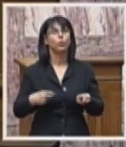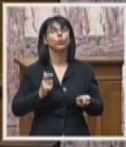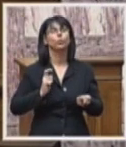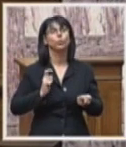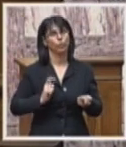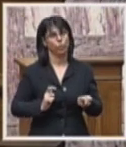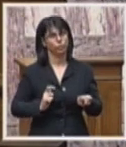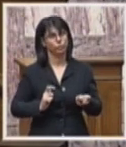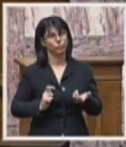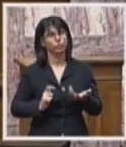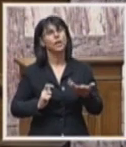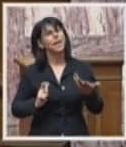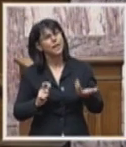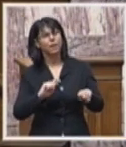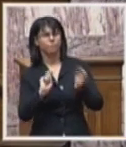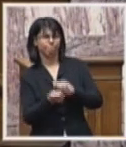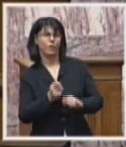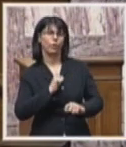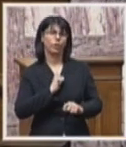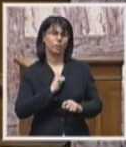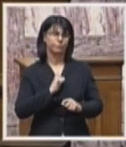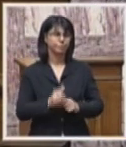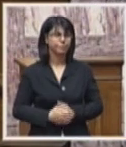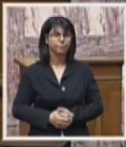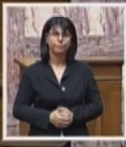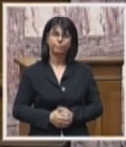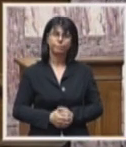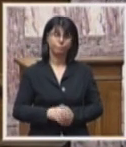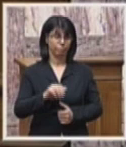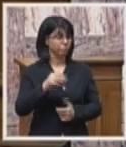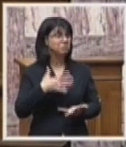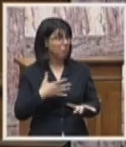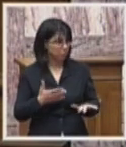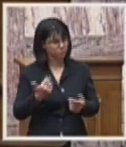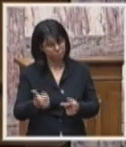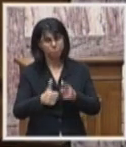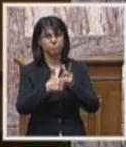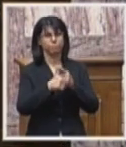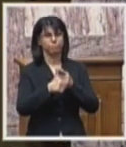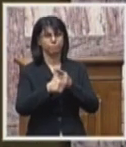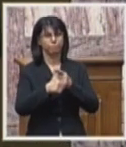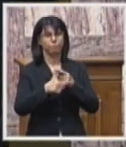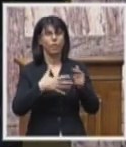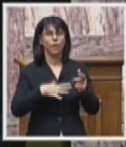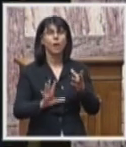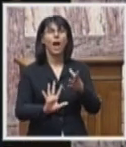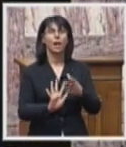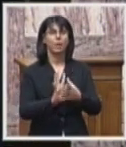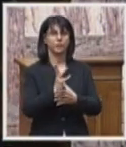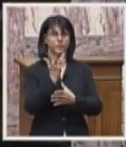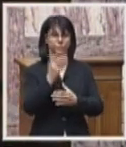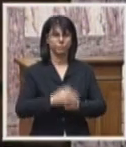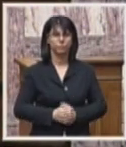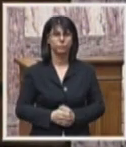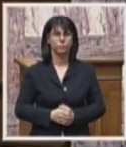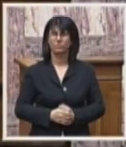ή ακόμα και με αποκρατικοποίησης. Πρώτα απ' όλα θέλουμε ανάπτυξη.